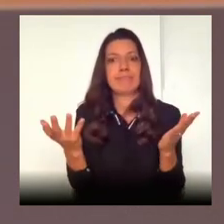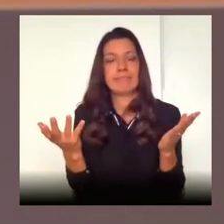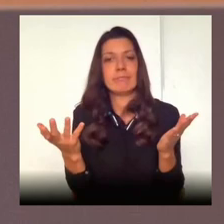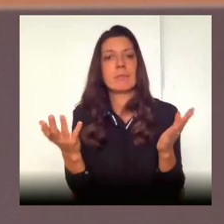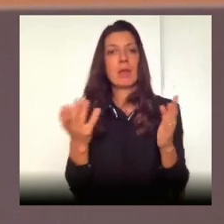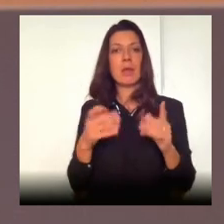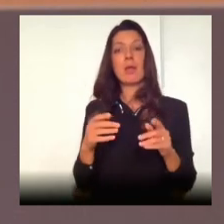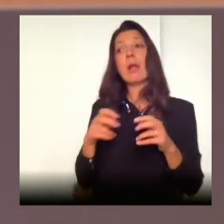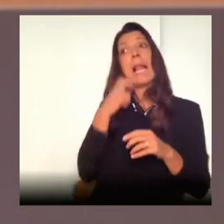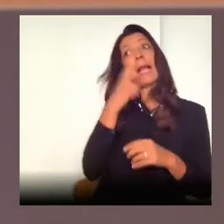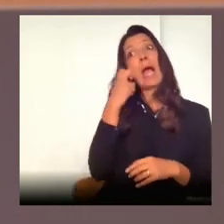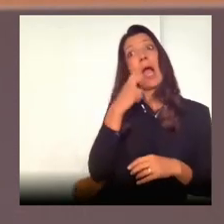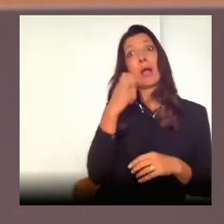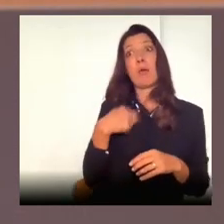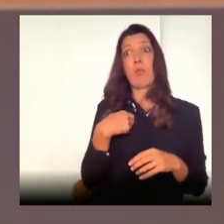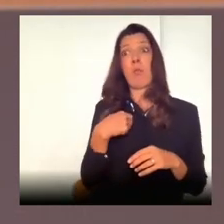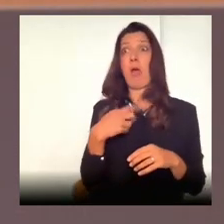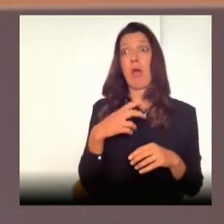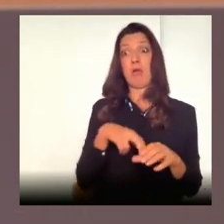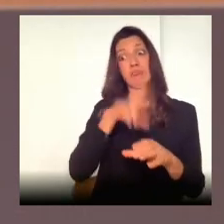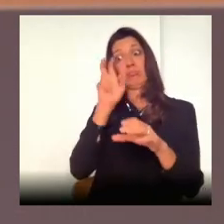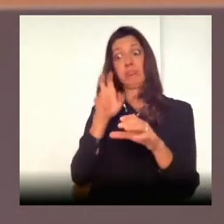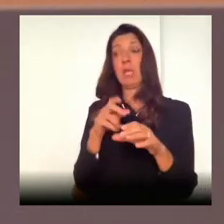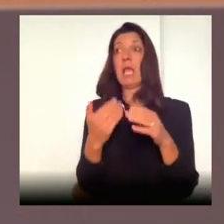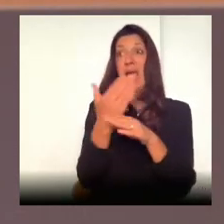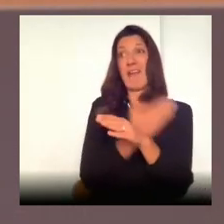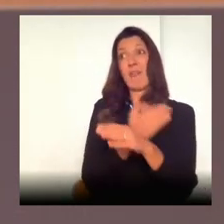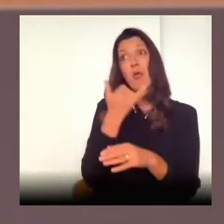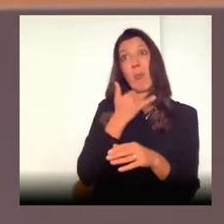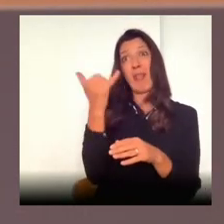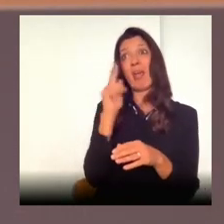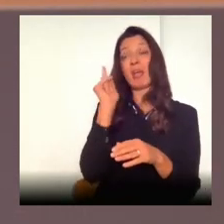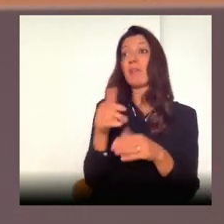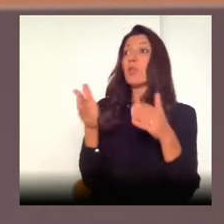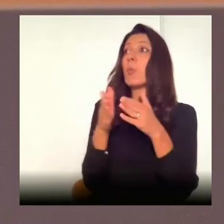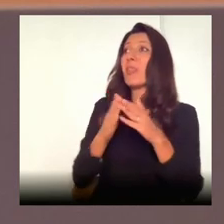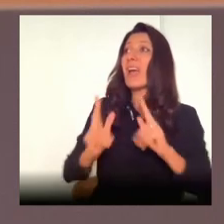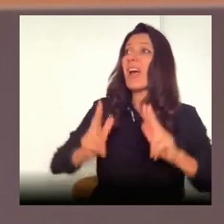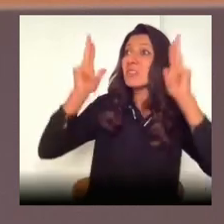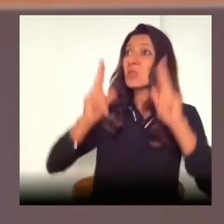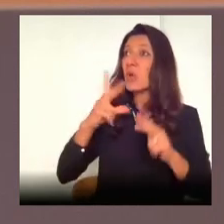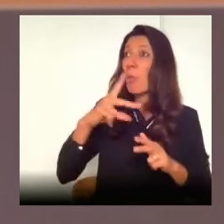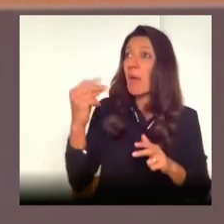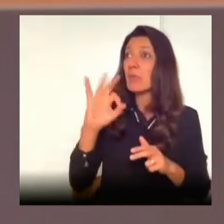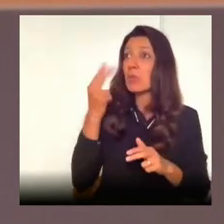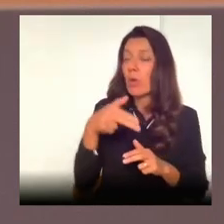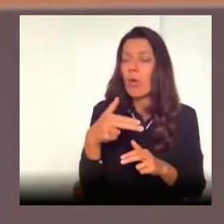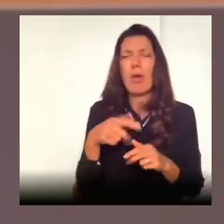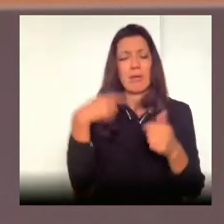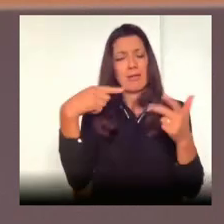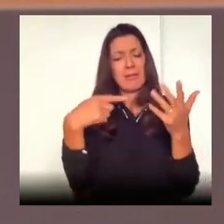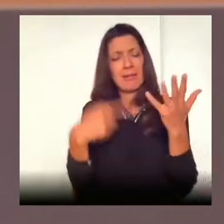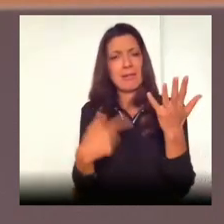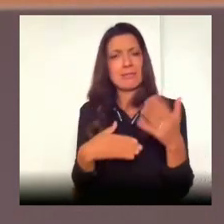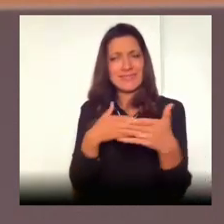La gare dont je dépends, fallait que je téléphone le matin pour savoir si l'ascenseur n'était pas en panne. Donc, il y a plein de choses qui m'ont